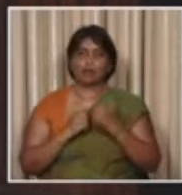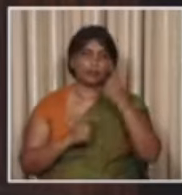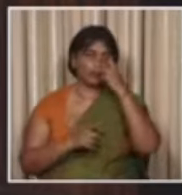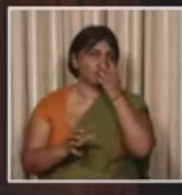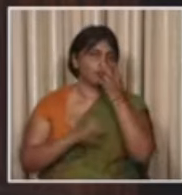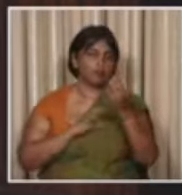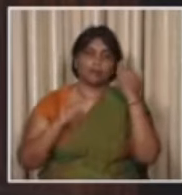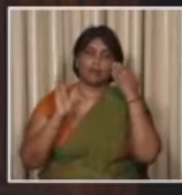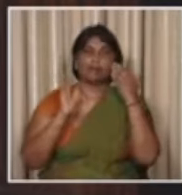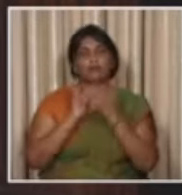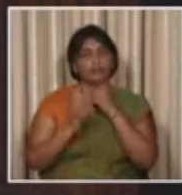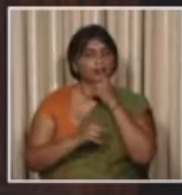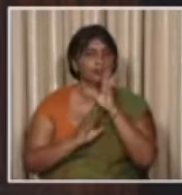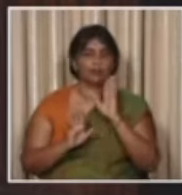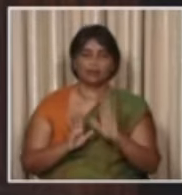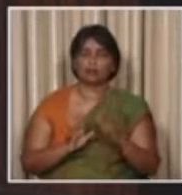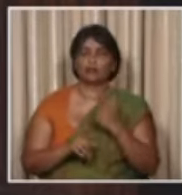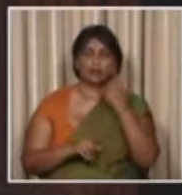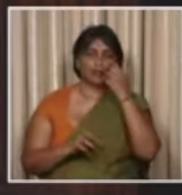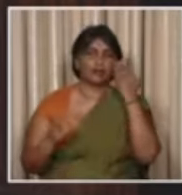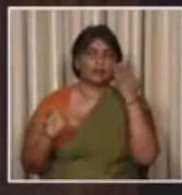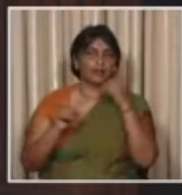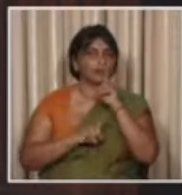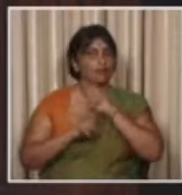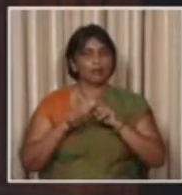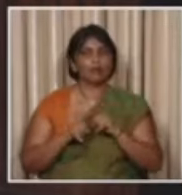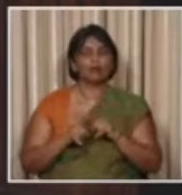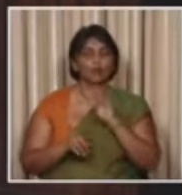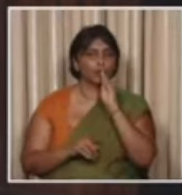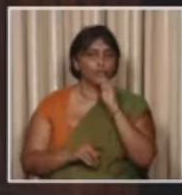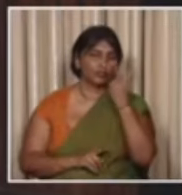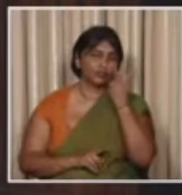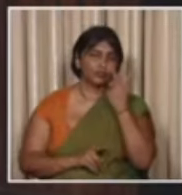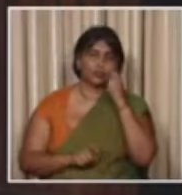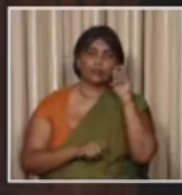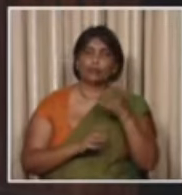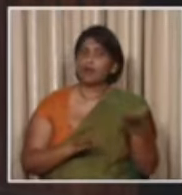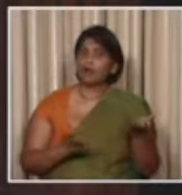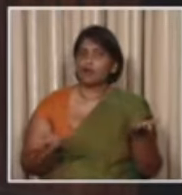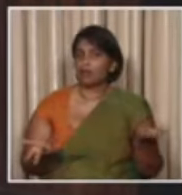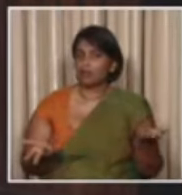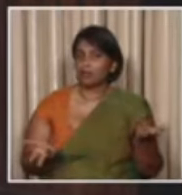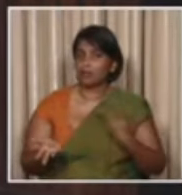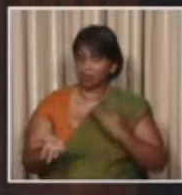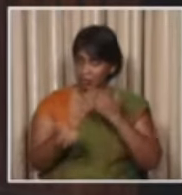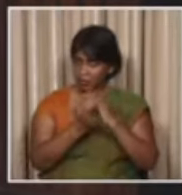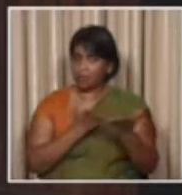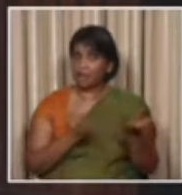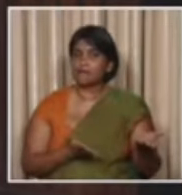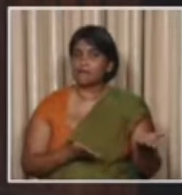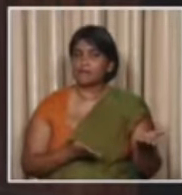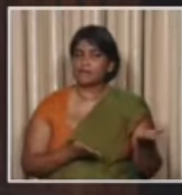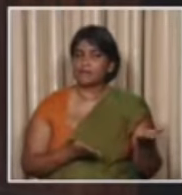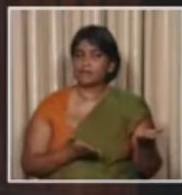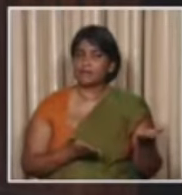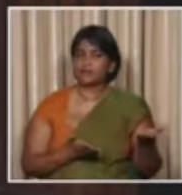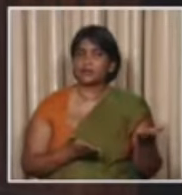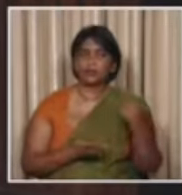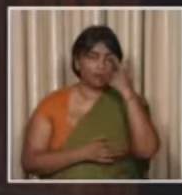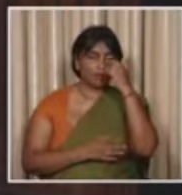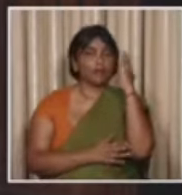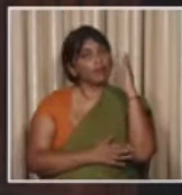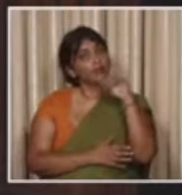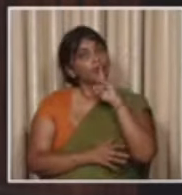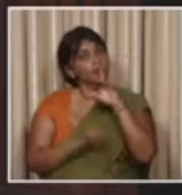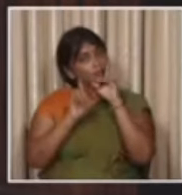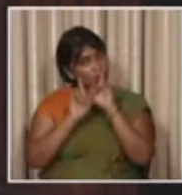ප්‍රහාරය අපි කතා කරමු. පාස්කු ප්‍රහාරය ගැන කතා කරමු. මේක හරි අර අහිංසකයන්ට මොකද්ද වෙන්නේ? මේකෙන් ප්‍රයෝජනයක් තියෙනවද? කාදිනතුමාත් අහන්නේ